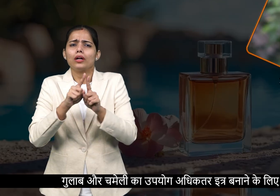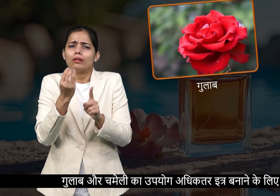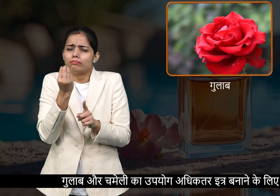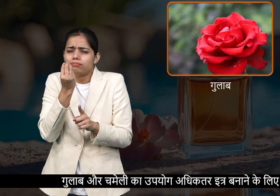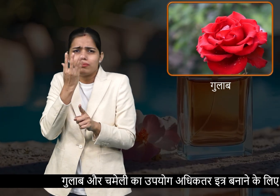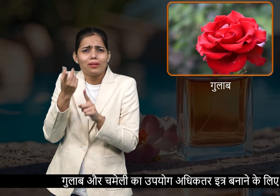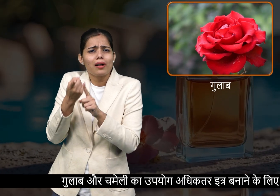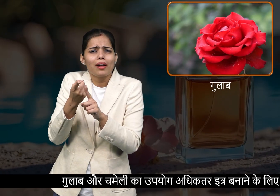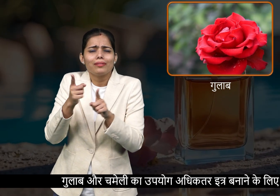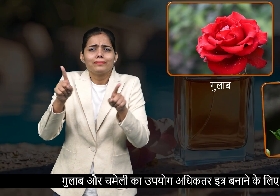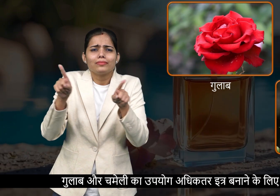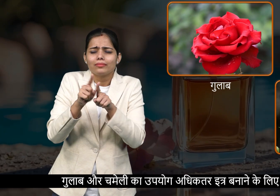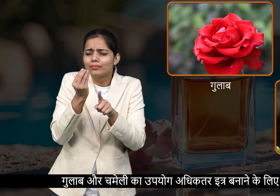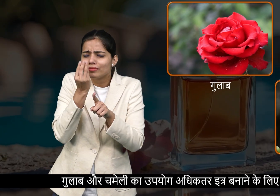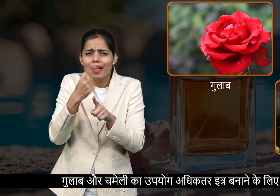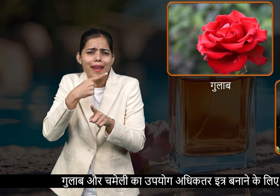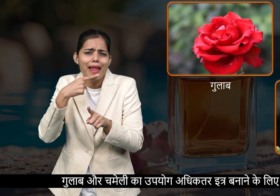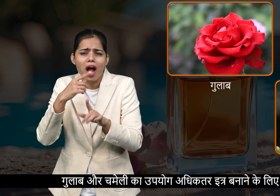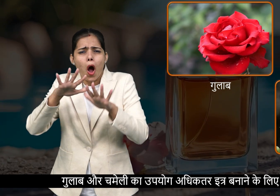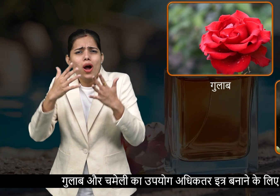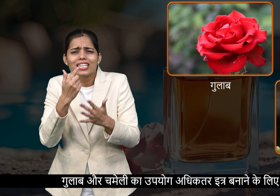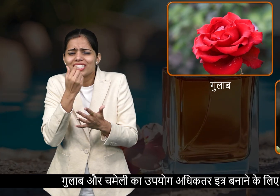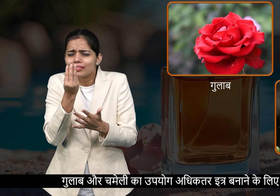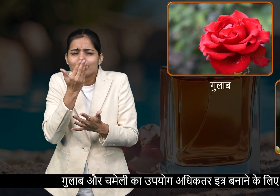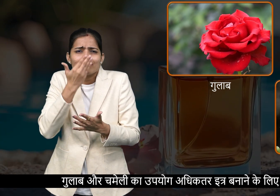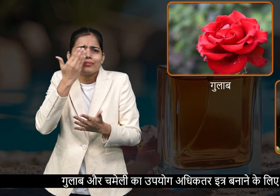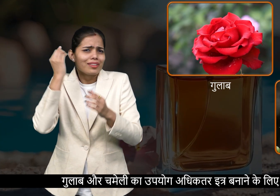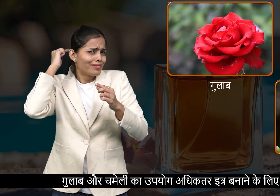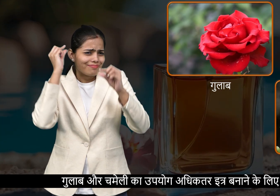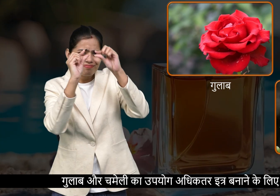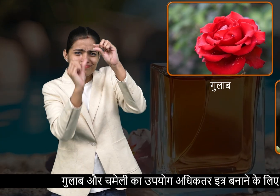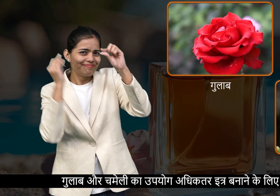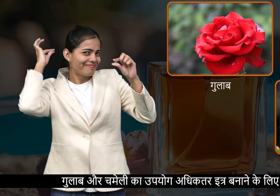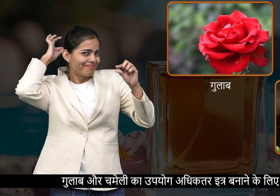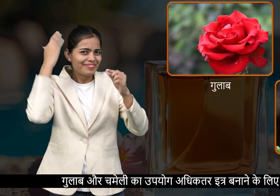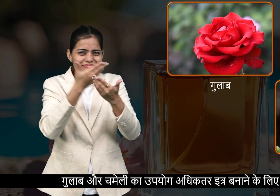गुलाब और चमेली का उपयोग अधिकतर इत्र बनाने के लिए किया जाता है।